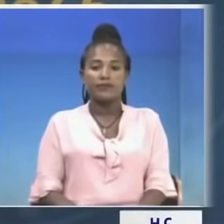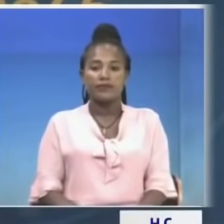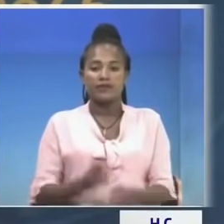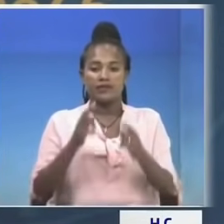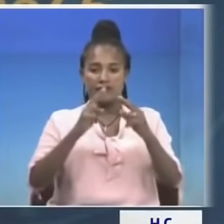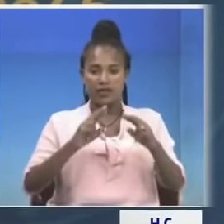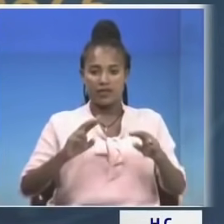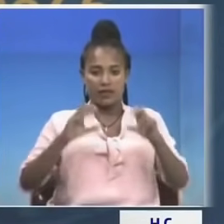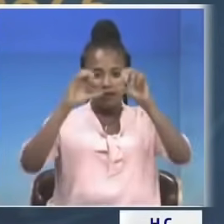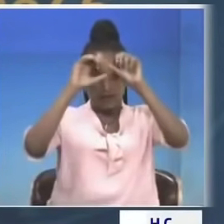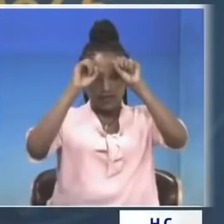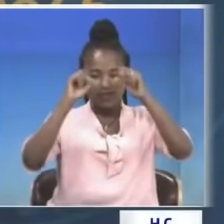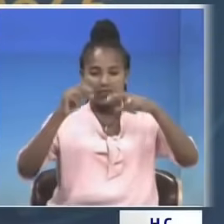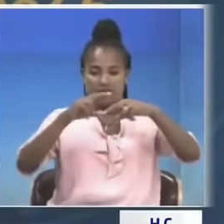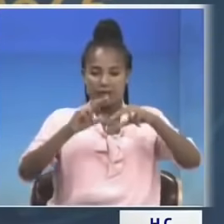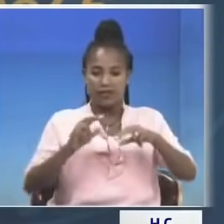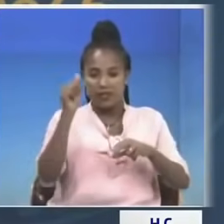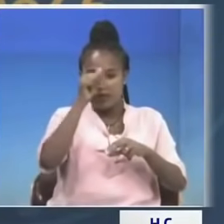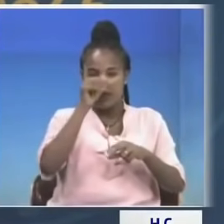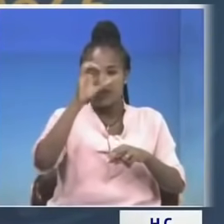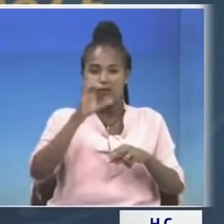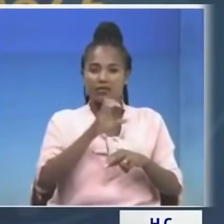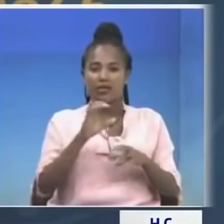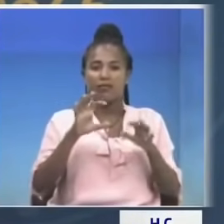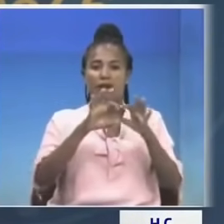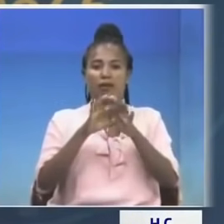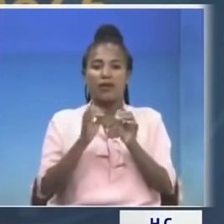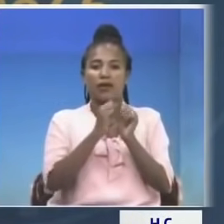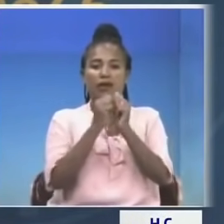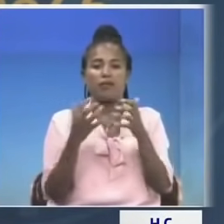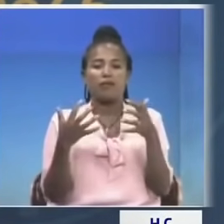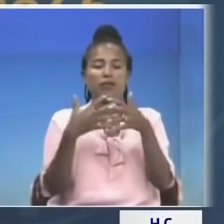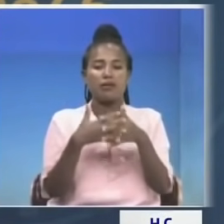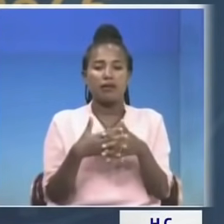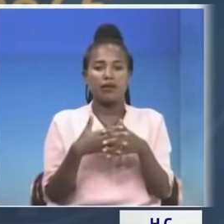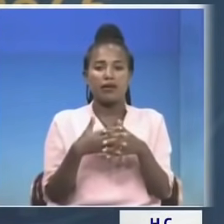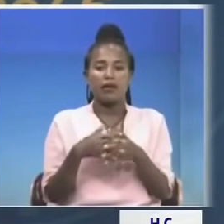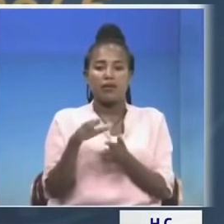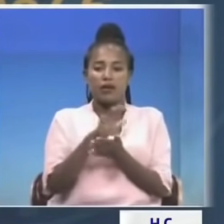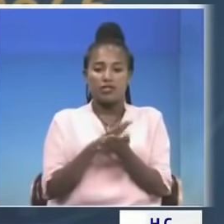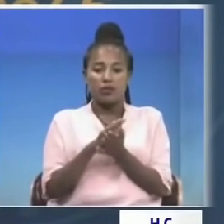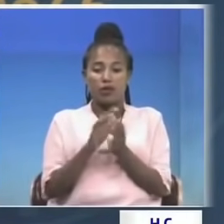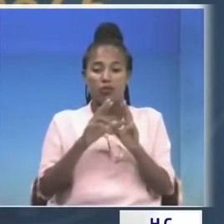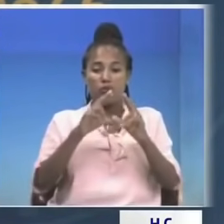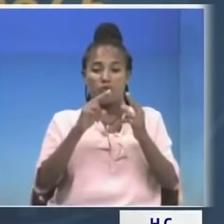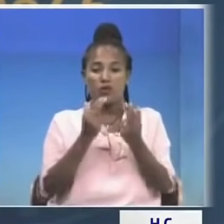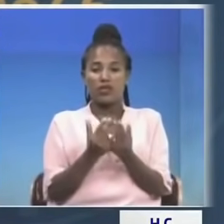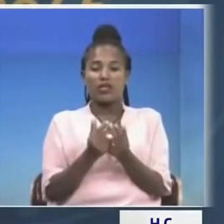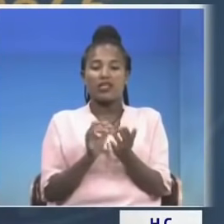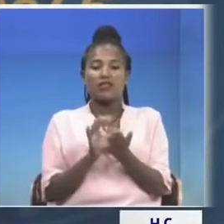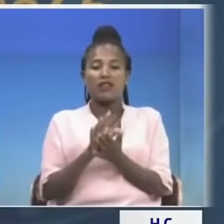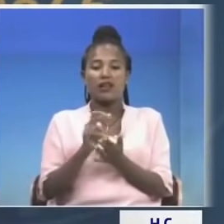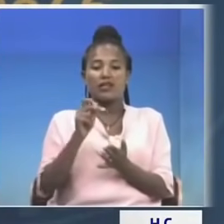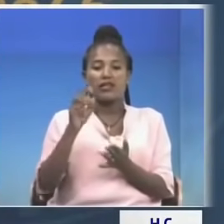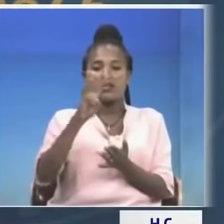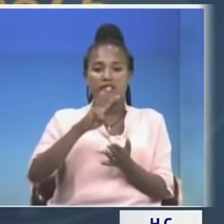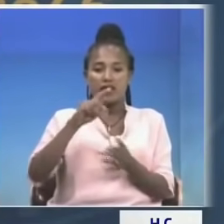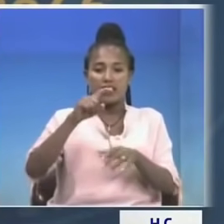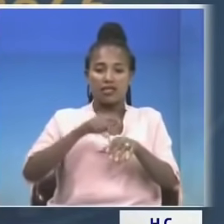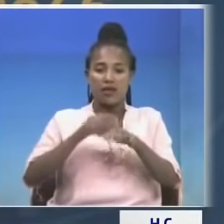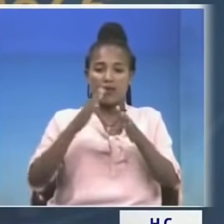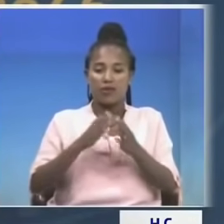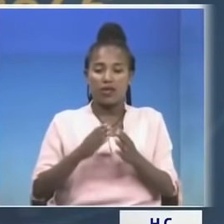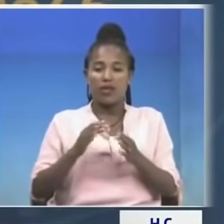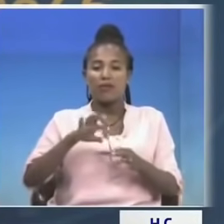የኢፌዴሪ ፕሬዝዳንት ጽህፈት ቤት ከኢትዮጵያ ቀይ መስቀል ማህበር ጋር በመተባበር በአሸባሪው የትነግ ወራሪ ኃይል ተፈናቅለው በደሴ ጊዜያዊ መጠለያ